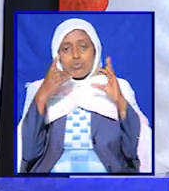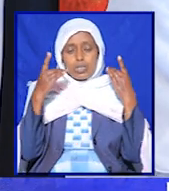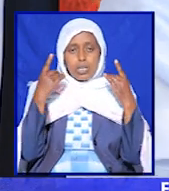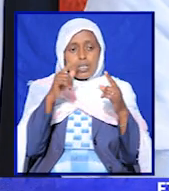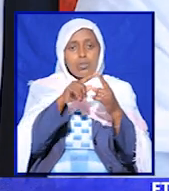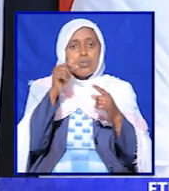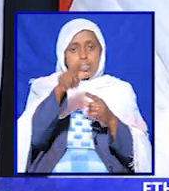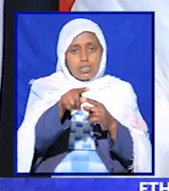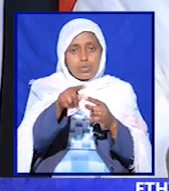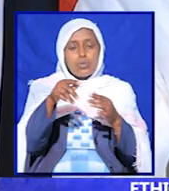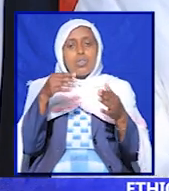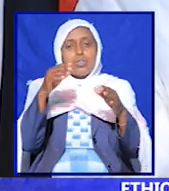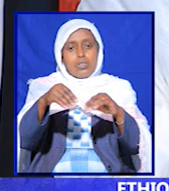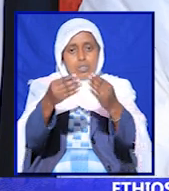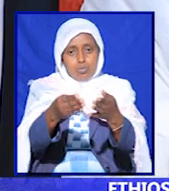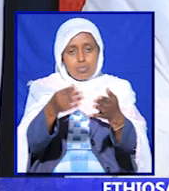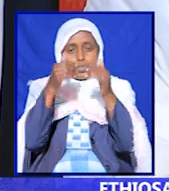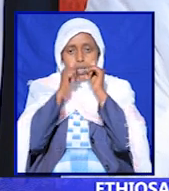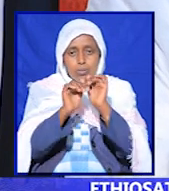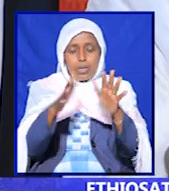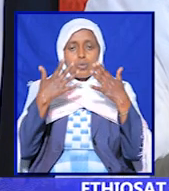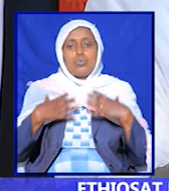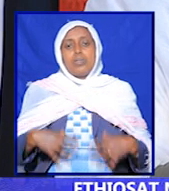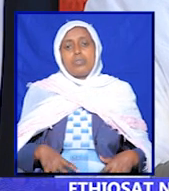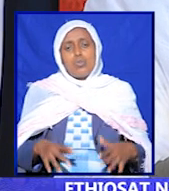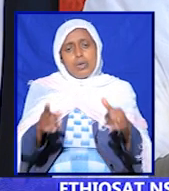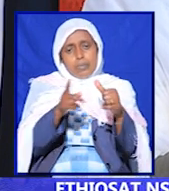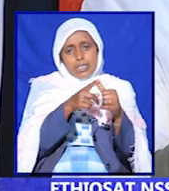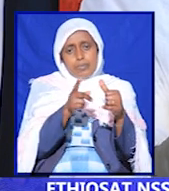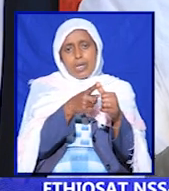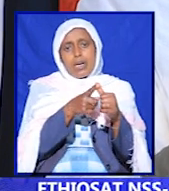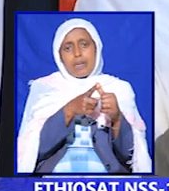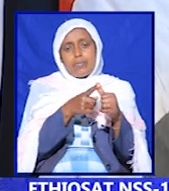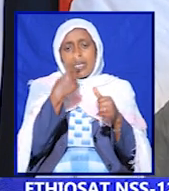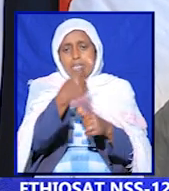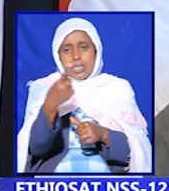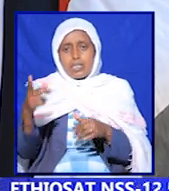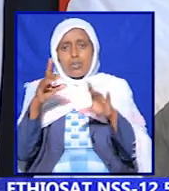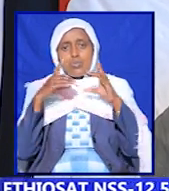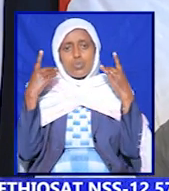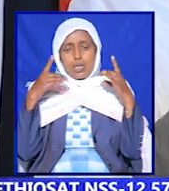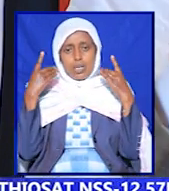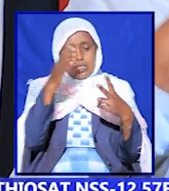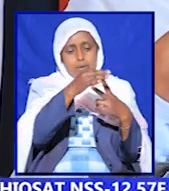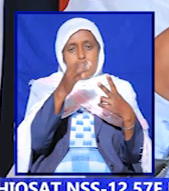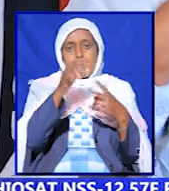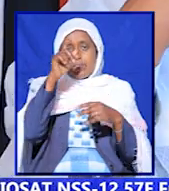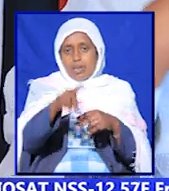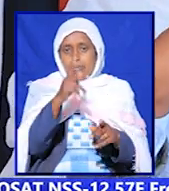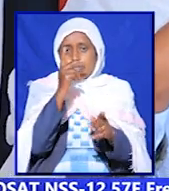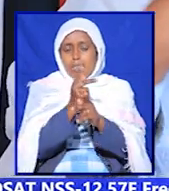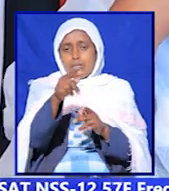ሌሎችም ካህናት ወደሳቸው ያመጡ ያስባረኩ ይለብሳሉ። መጀመሪያ እያንዳንዱ ካህን መምረጥ